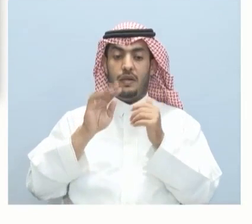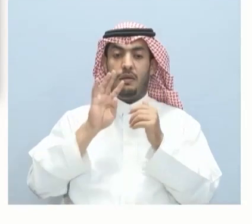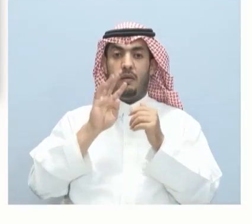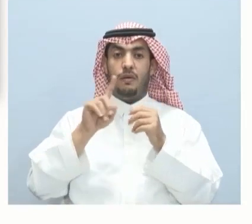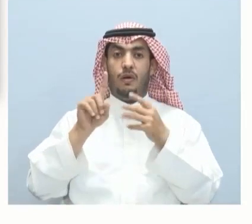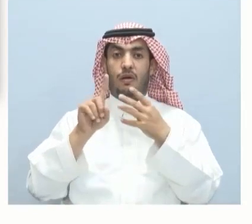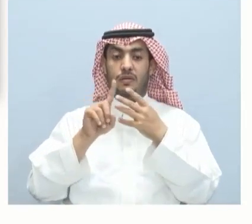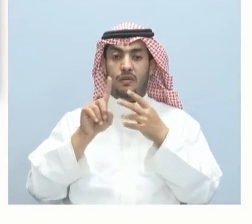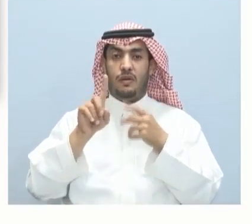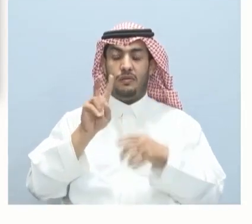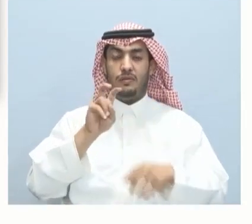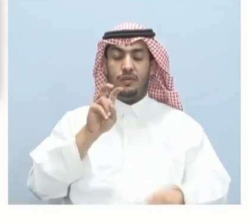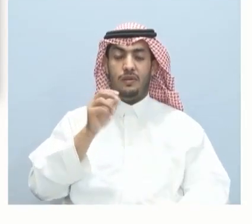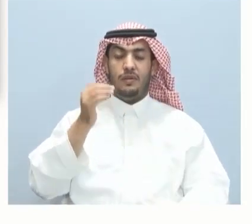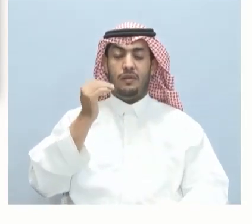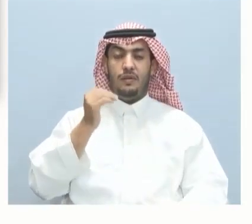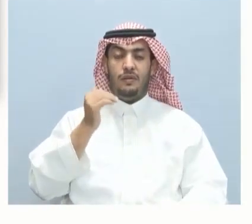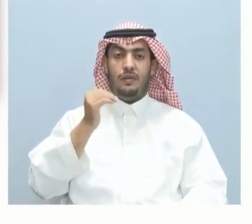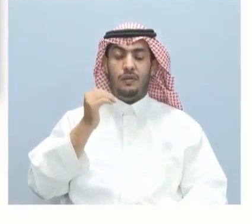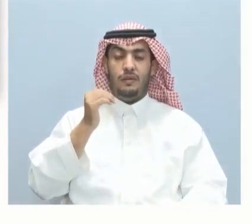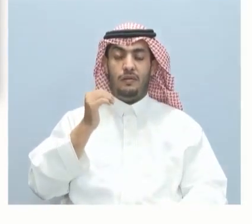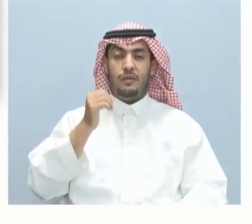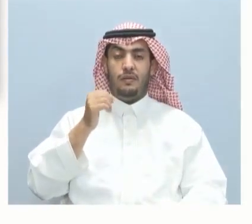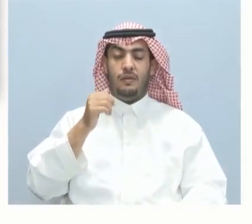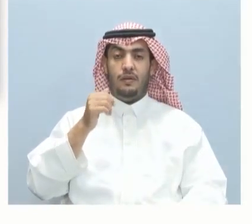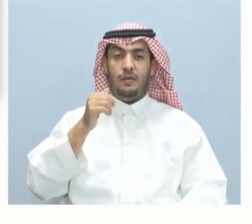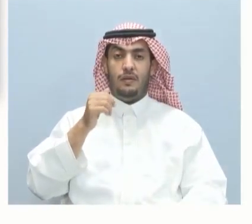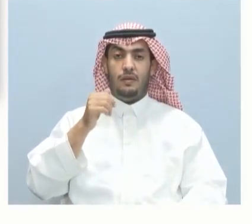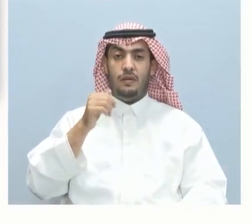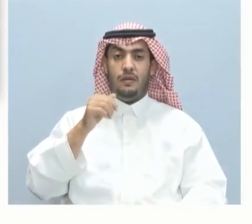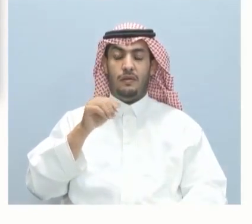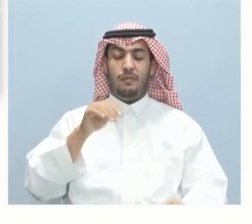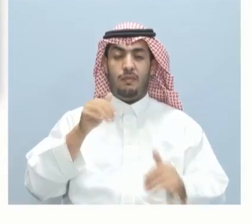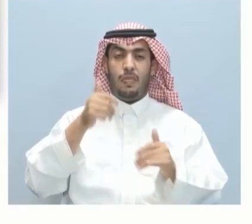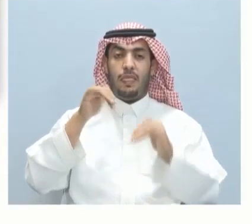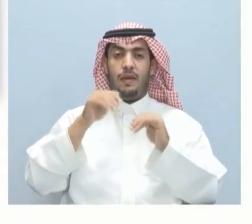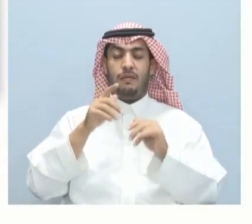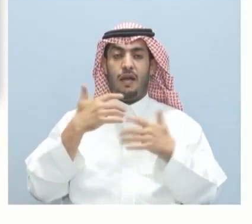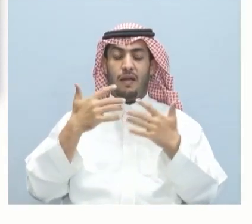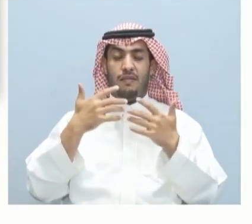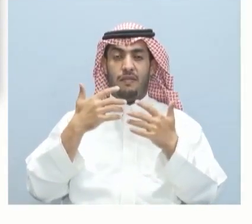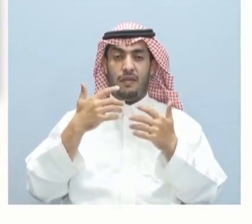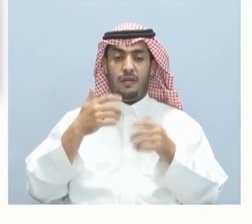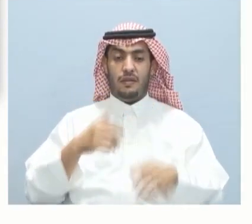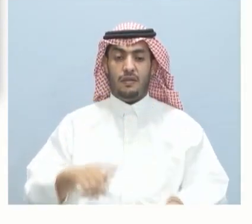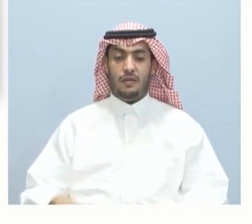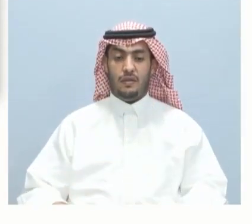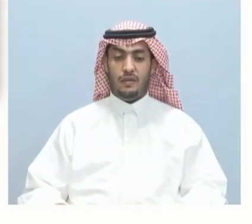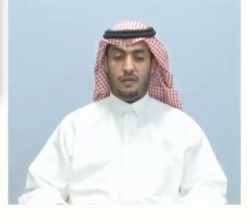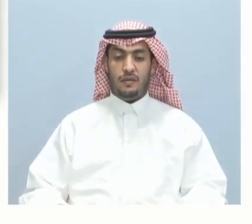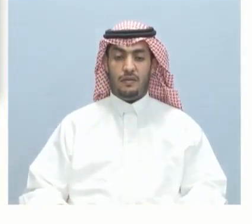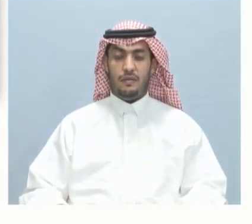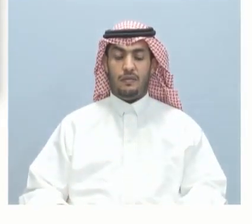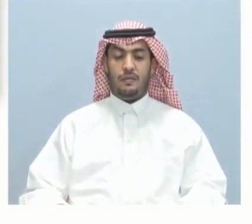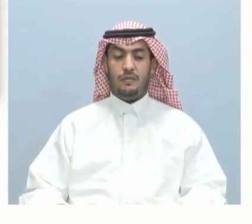نزلت ار ال نزلت طيب كان معادلات بدات ت كون بطريقه سهله طيب استطيع الان